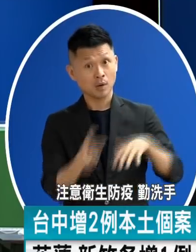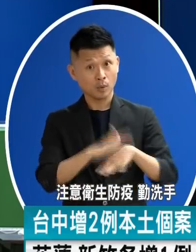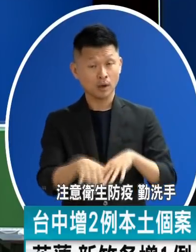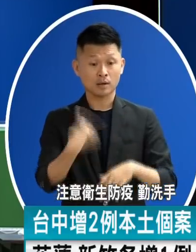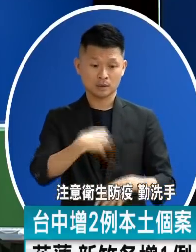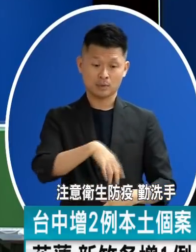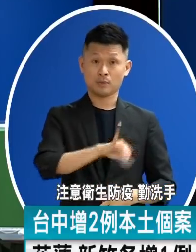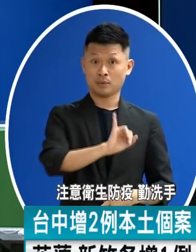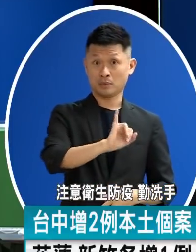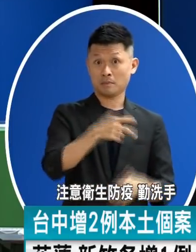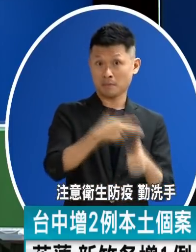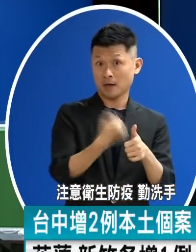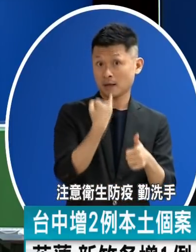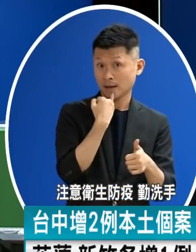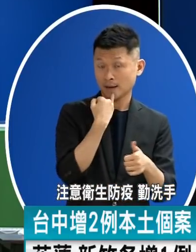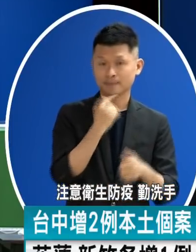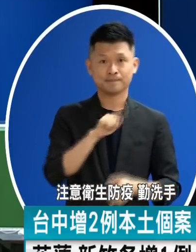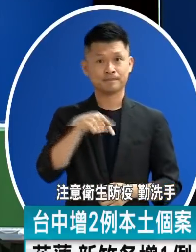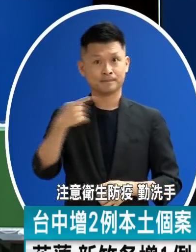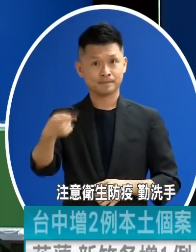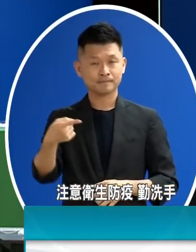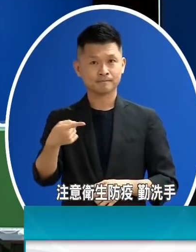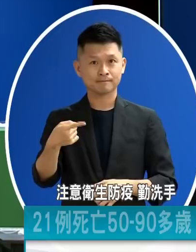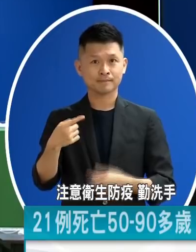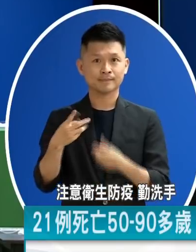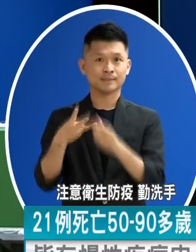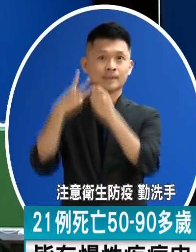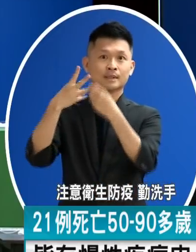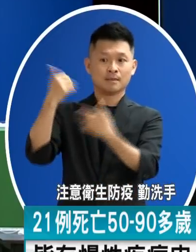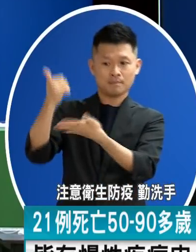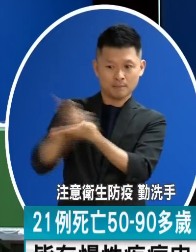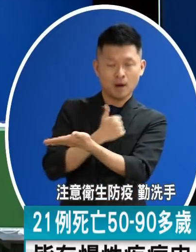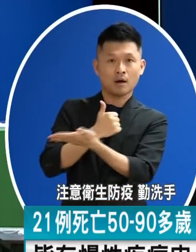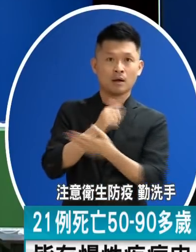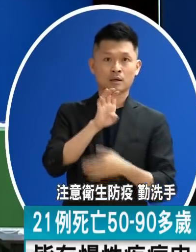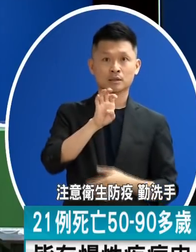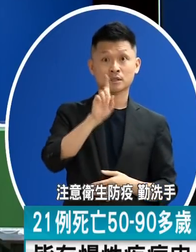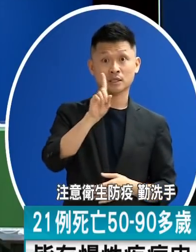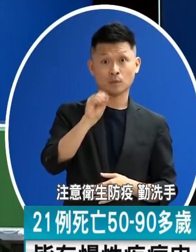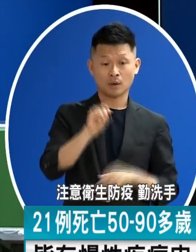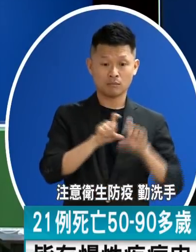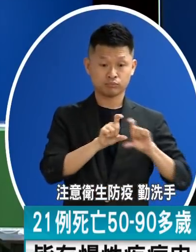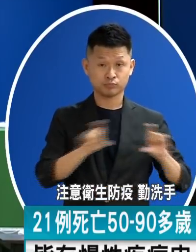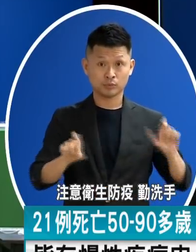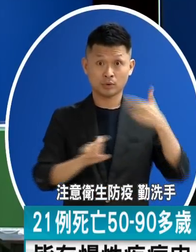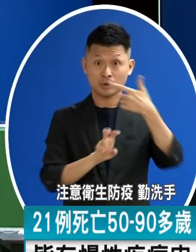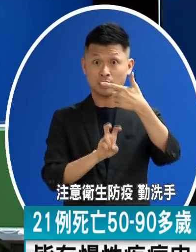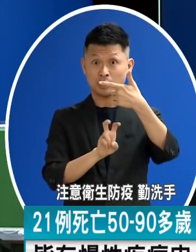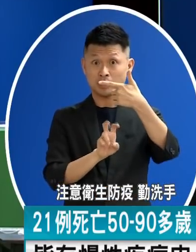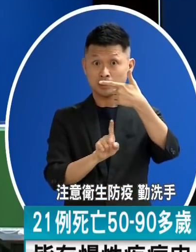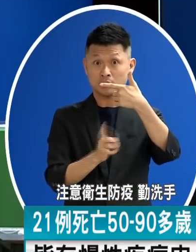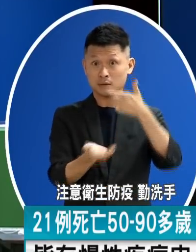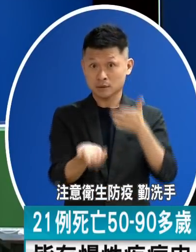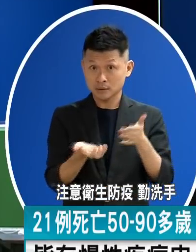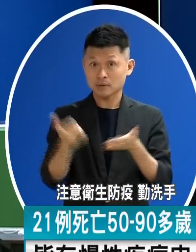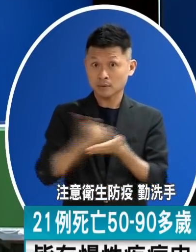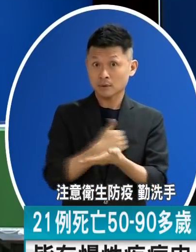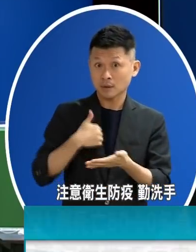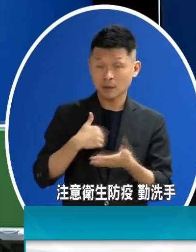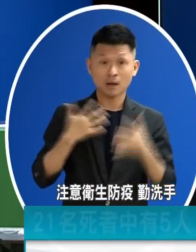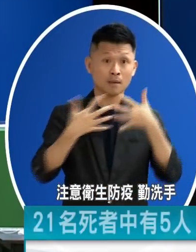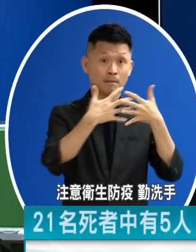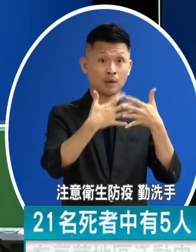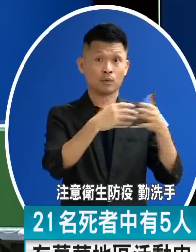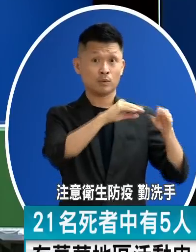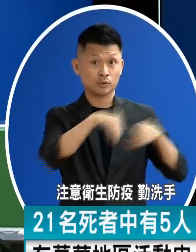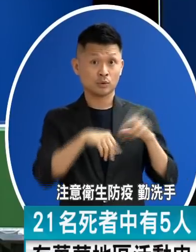机会开放接种？那第二题想请教，下一批41万剂有机会在20号就抵台吗？那另外，美国捐赠的